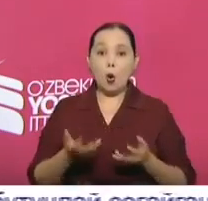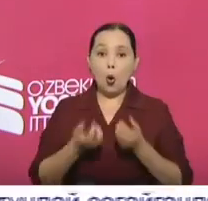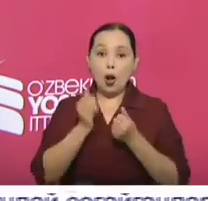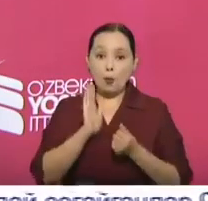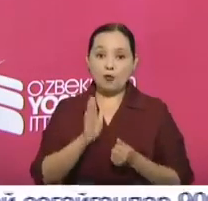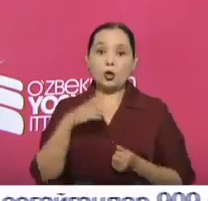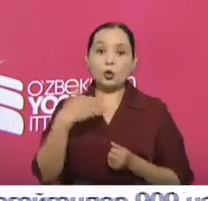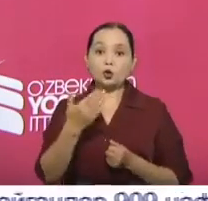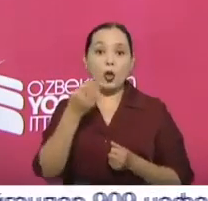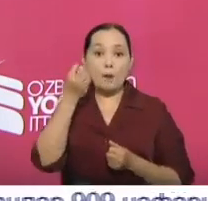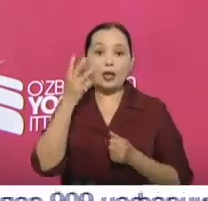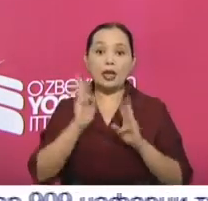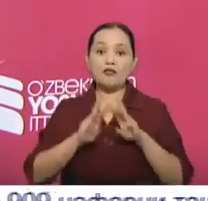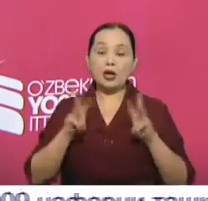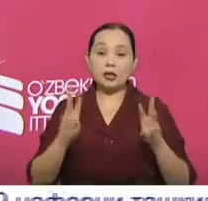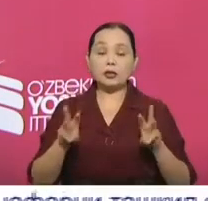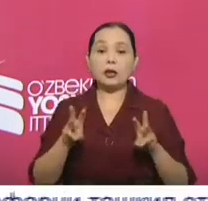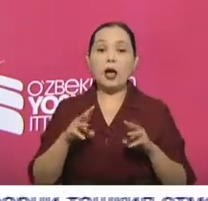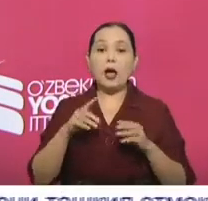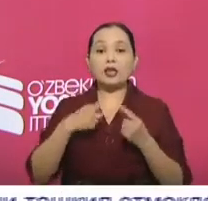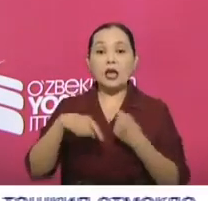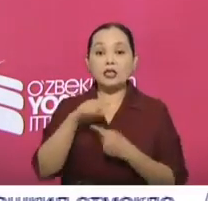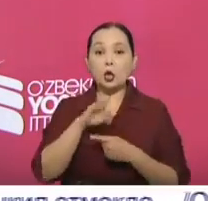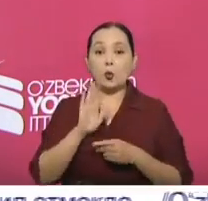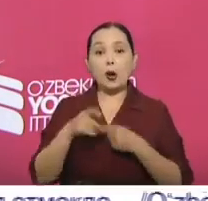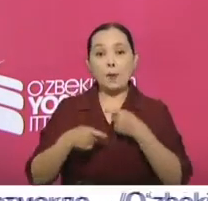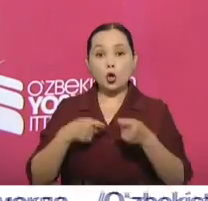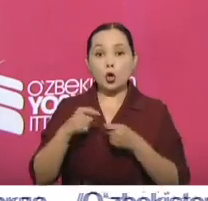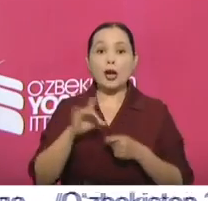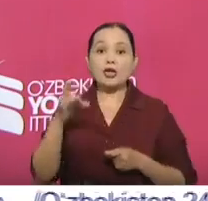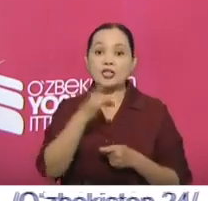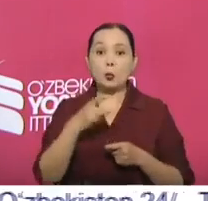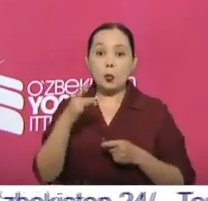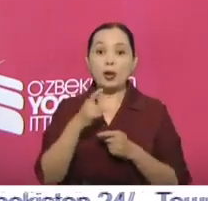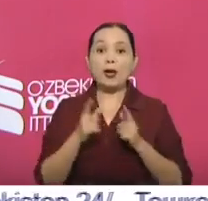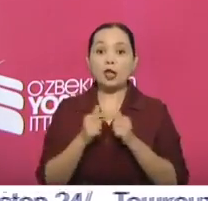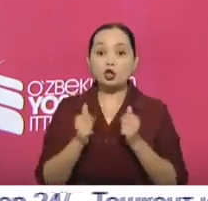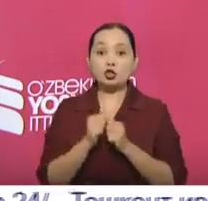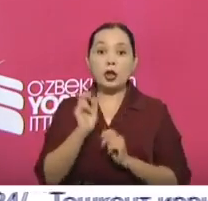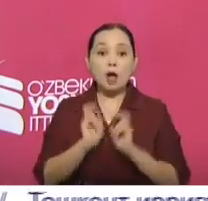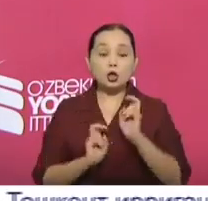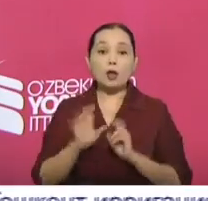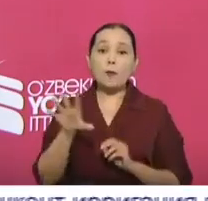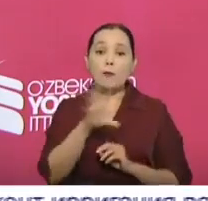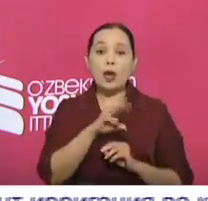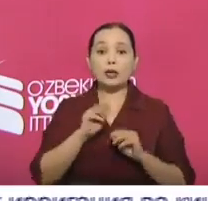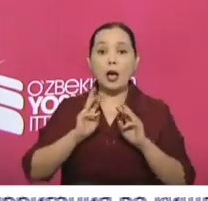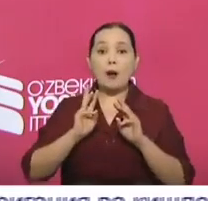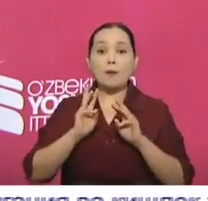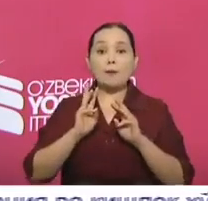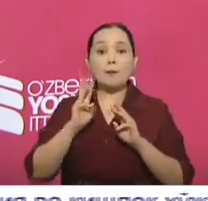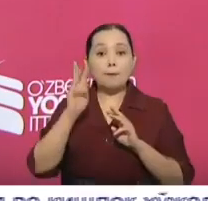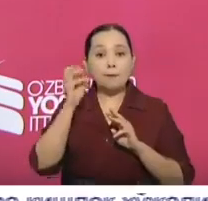qo'llab-quvvatlash va uni Madaniyat vazirligi va tasarrufidagi boshqarmalar, respublika tashkilotlari faoliyat yuritayotgan barcha madaniyat vakillari